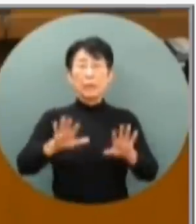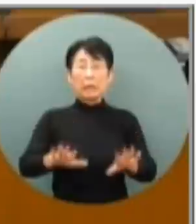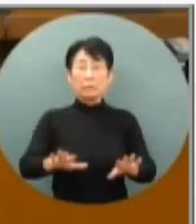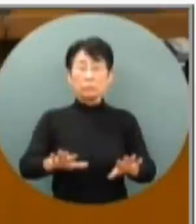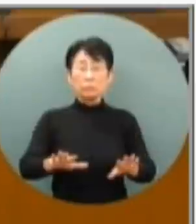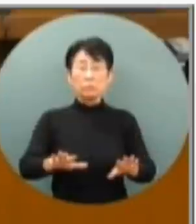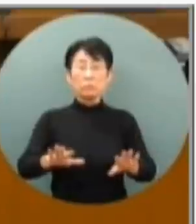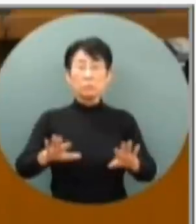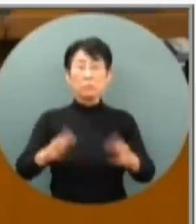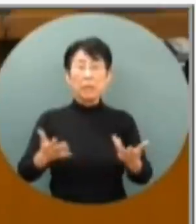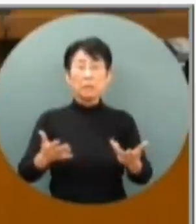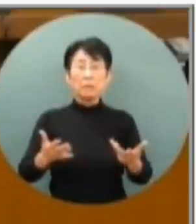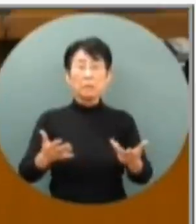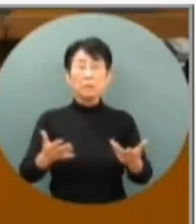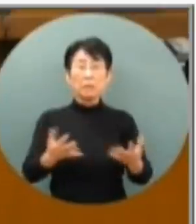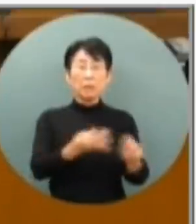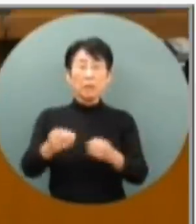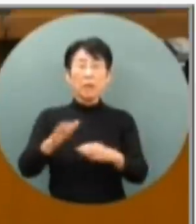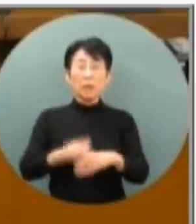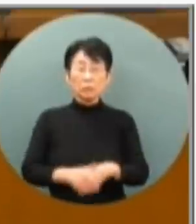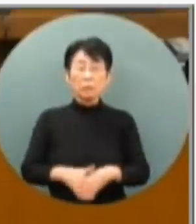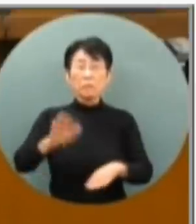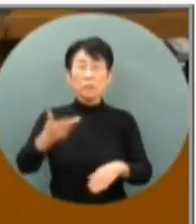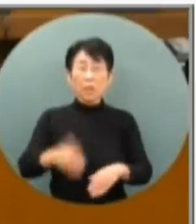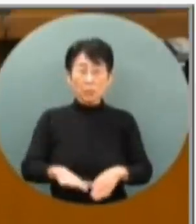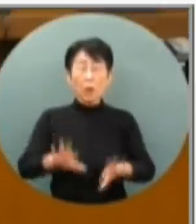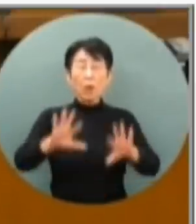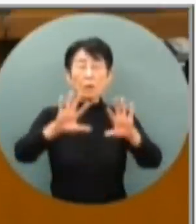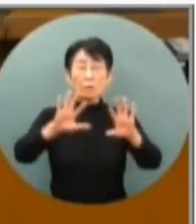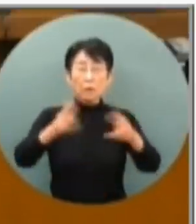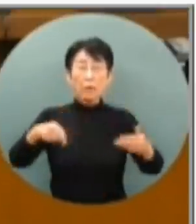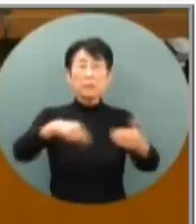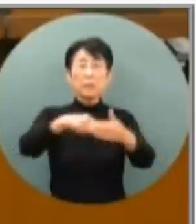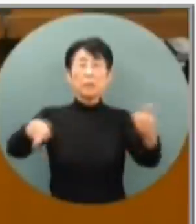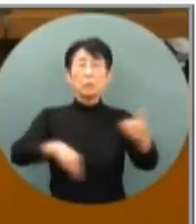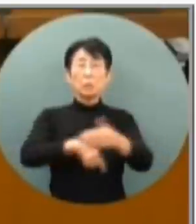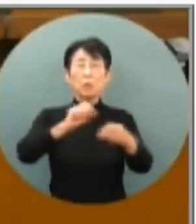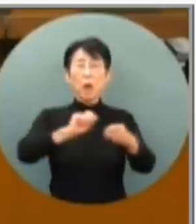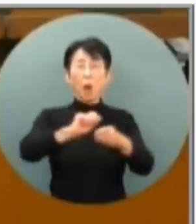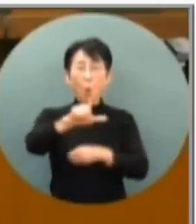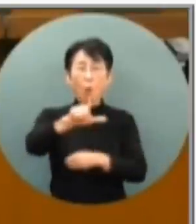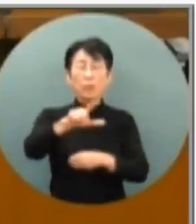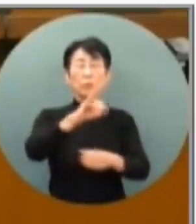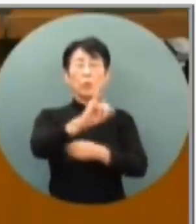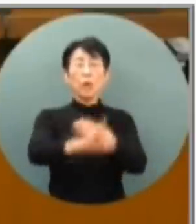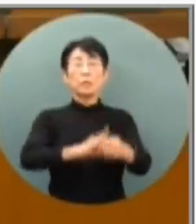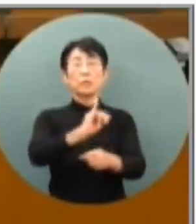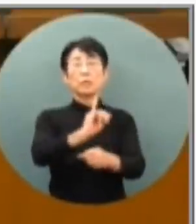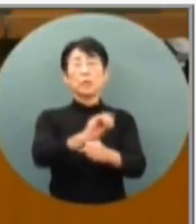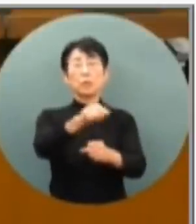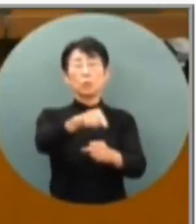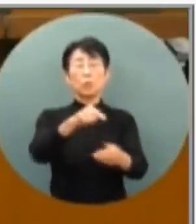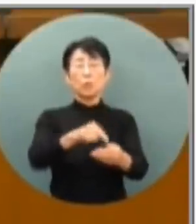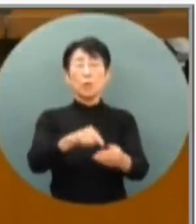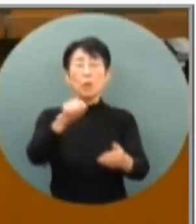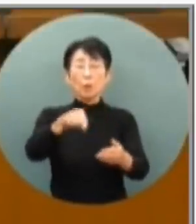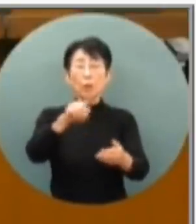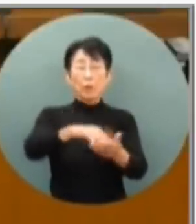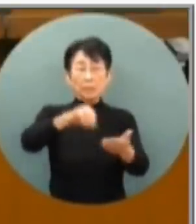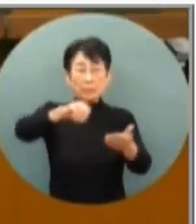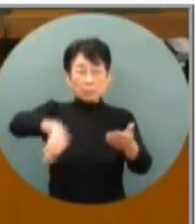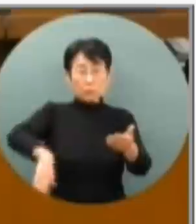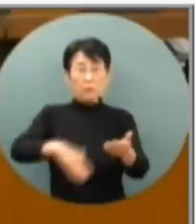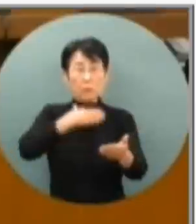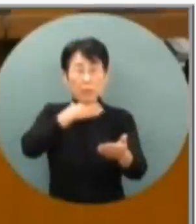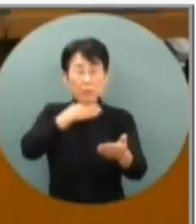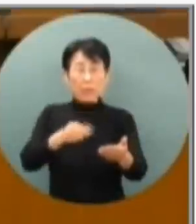正直ないことがまかり通るのが結構インターネットの世界でありまして、これは削除してもらいたいということであれば、我々も